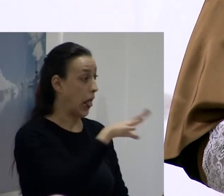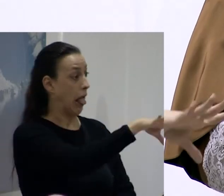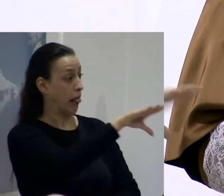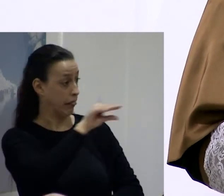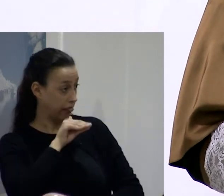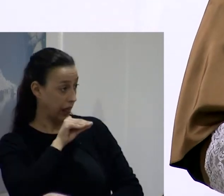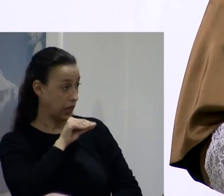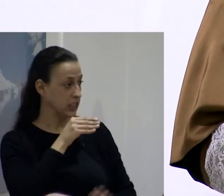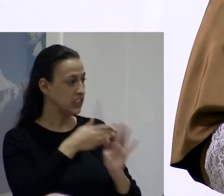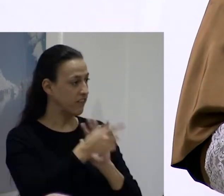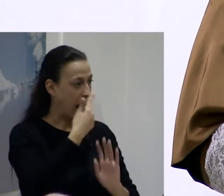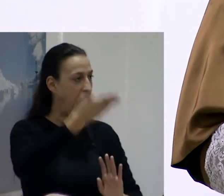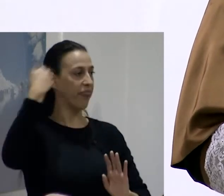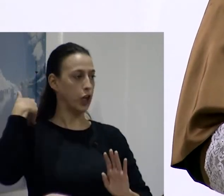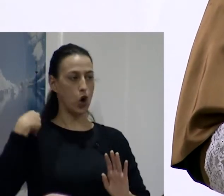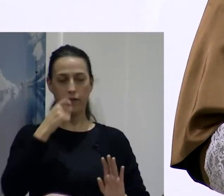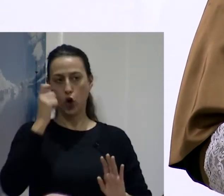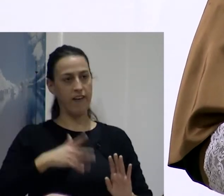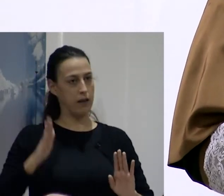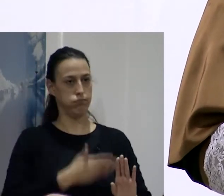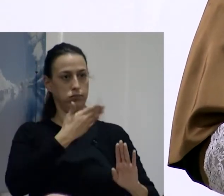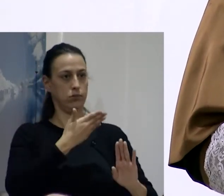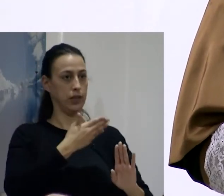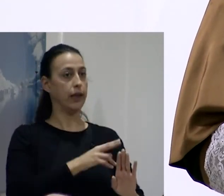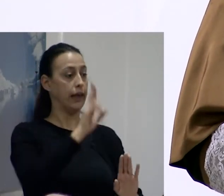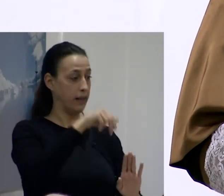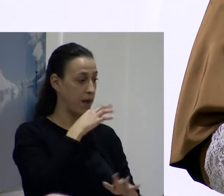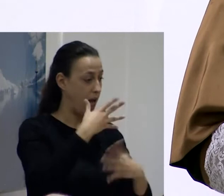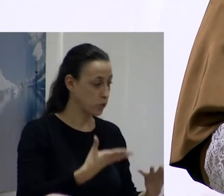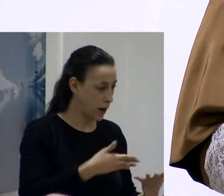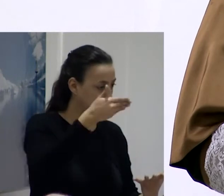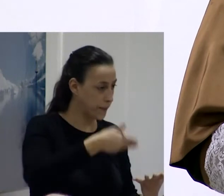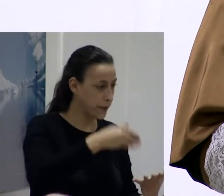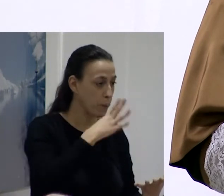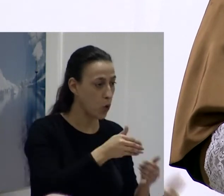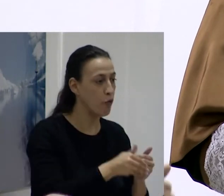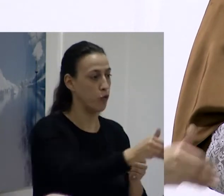anterior, sinó que prepara la interpretació que seguirà.